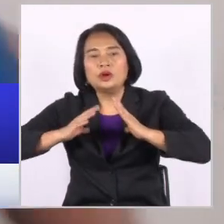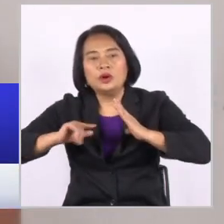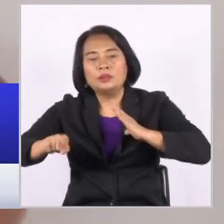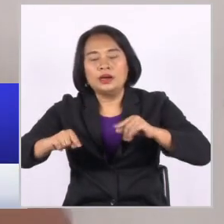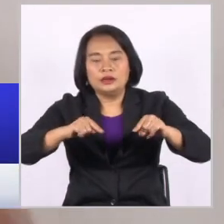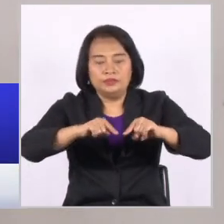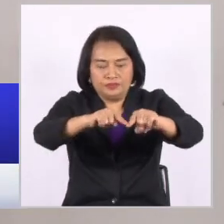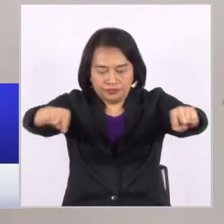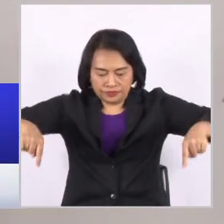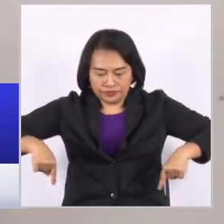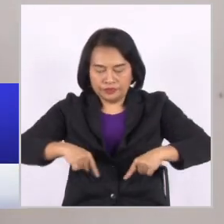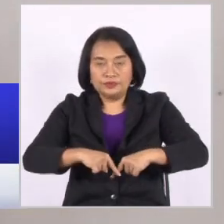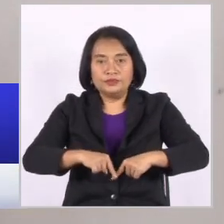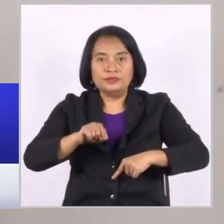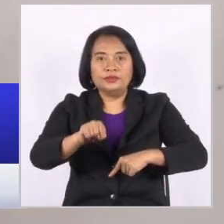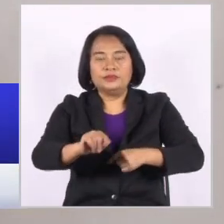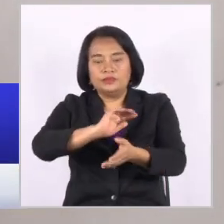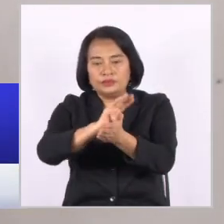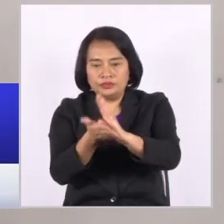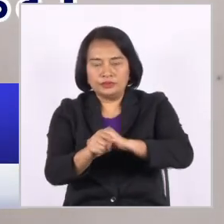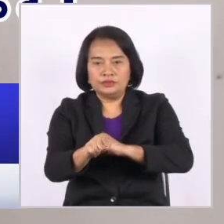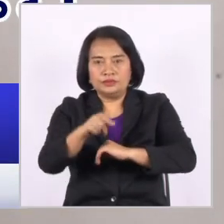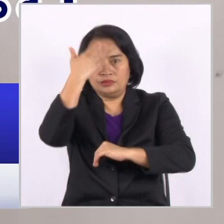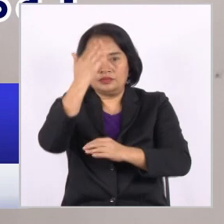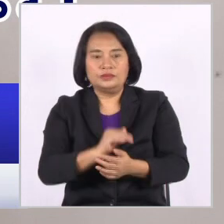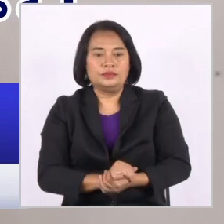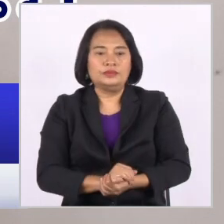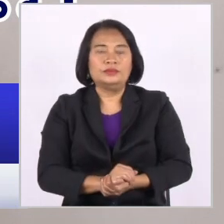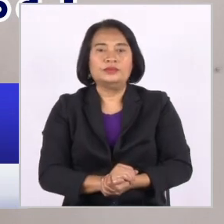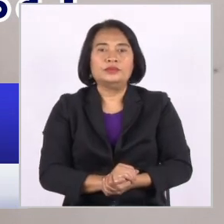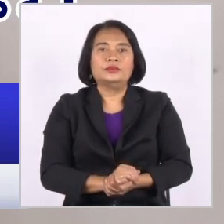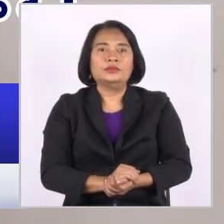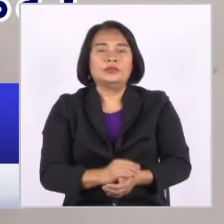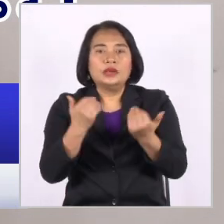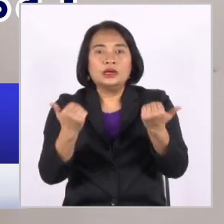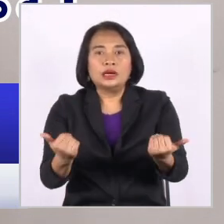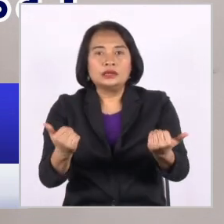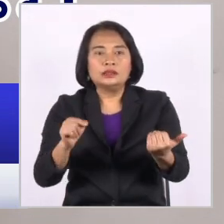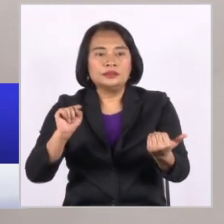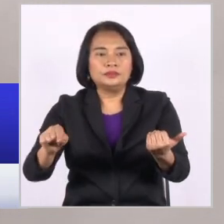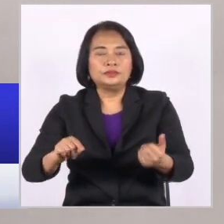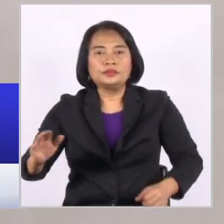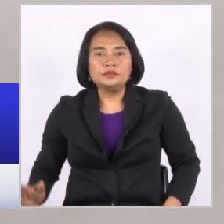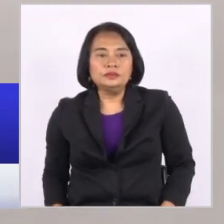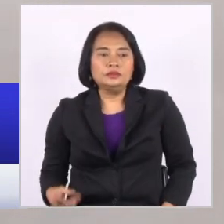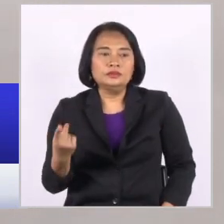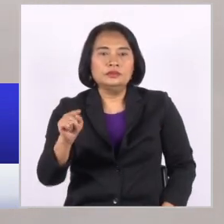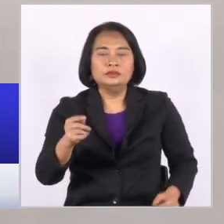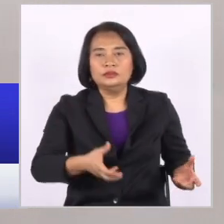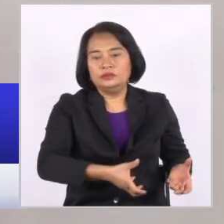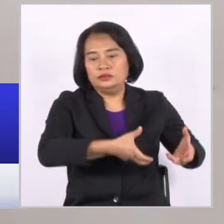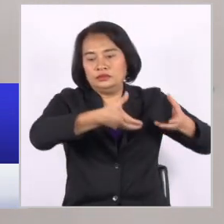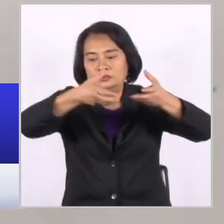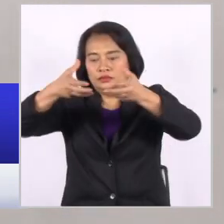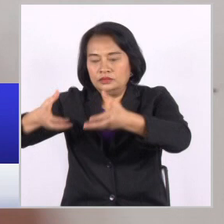หลี่ยมเนี่ยวันเนี้ยคือให้หมาได้ปรับสภาพหมาได้พักก่อนแต่ประเด็นคือความผิดพลาดครั้งนี้คือหยิบหมาเราไปไว้ในไอ้